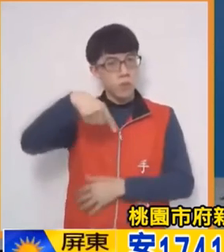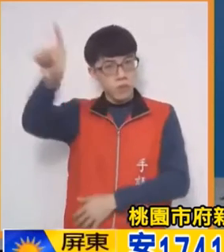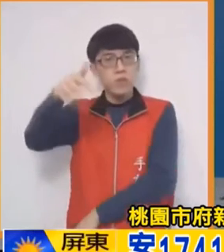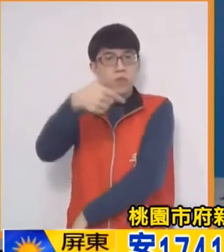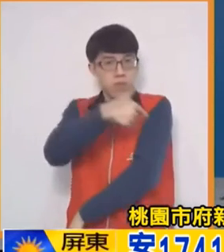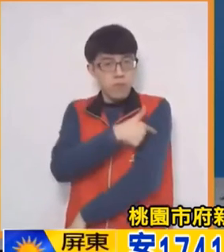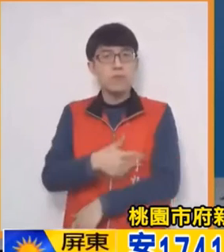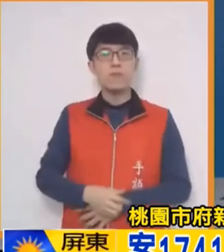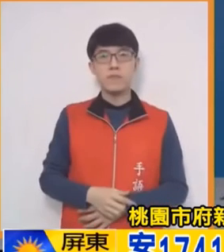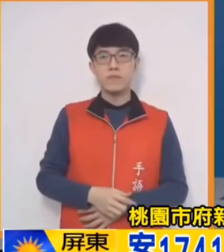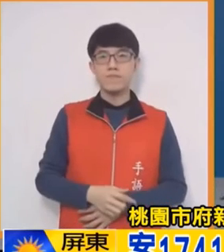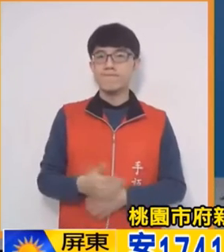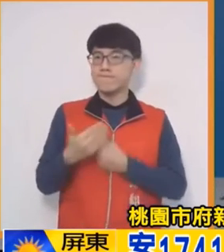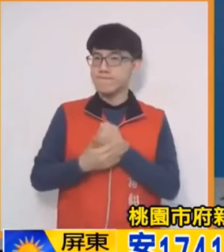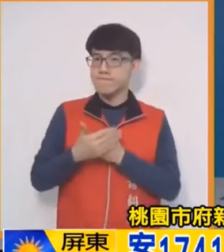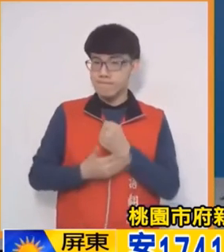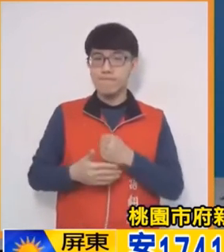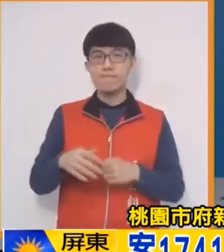高疫苗的覆盖率。